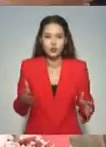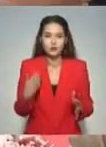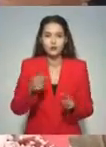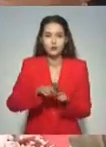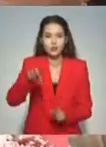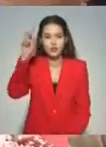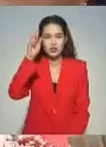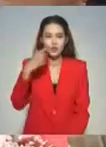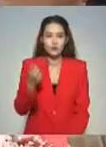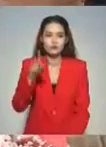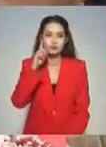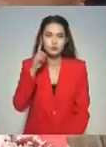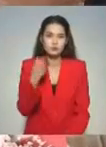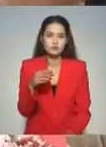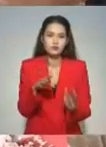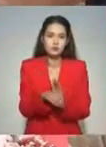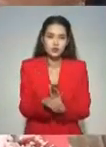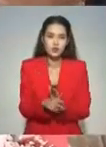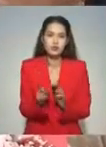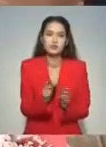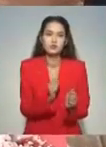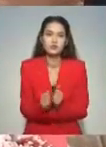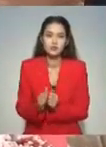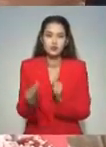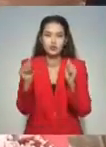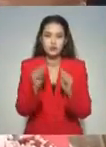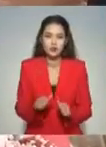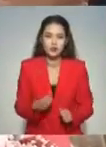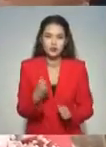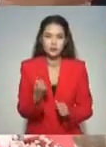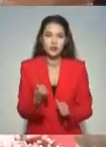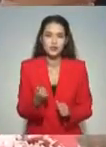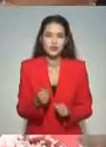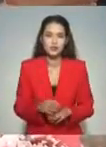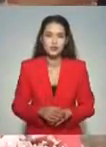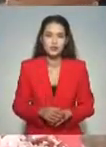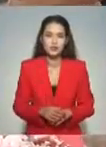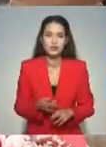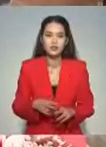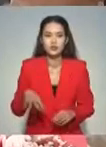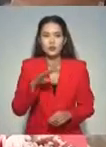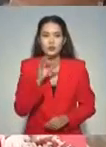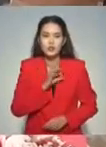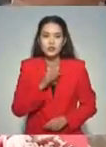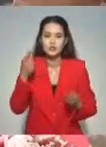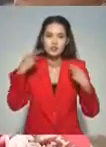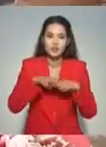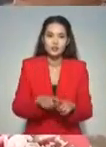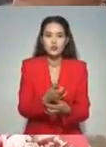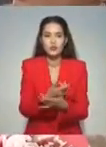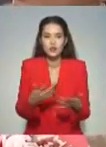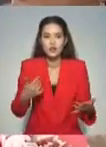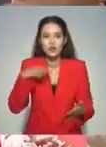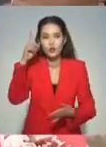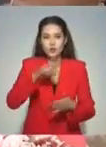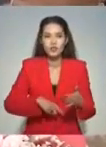государства строятся новые больницы, оснащенные современной медицинской техникой, и внедряются новые технологии. Я уверен,